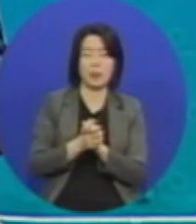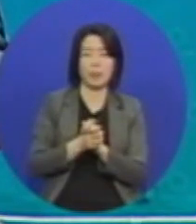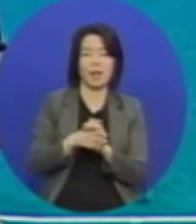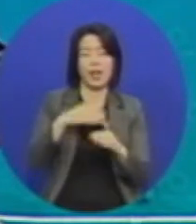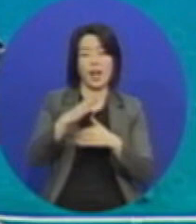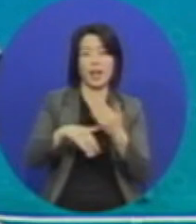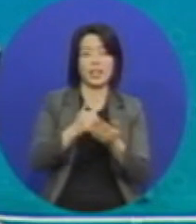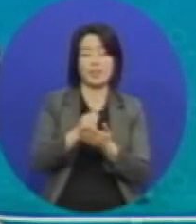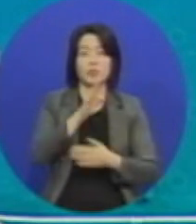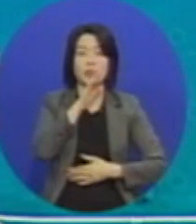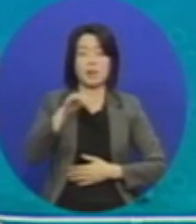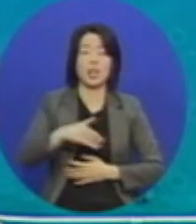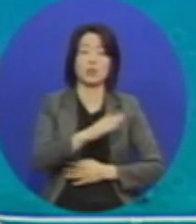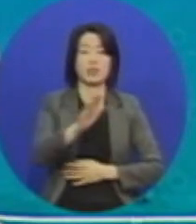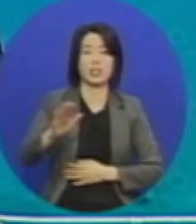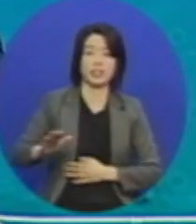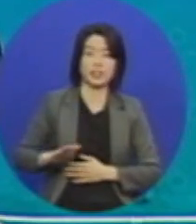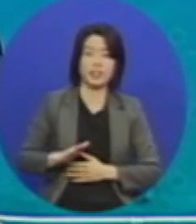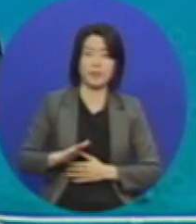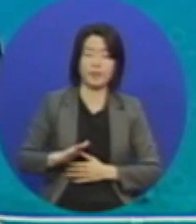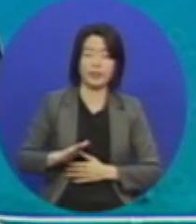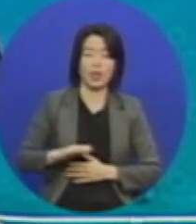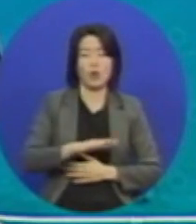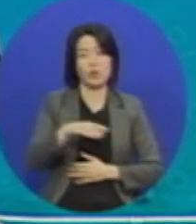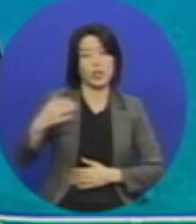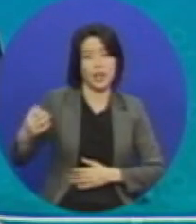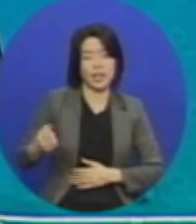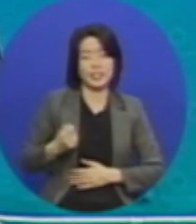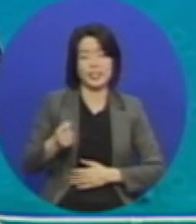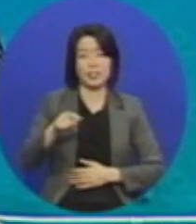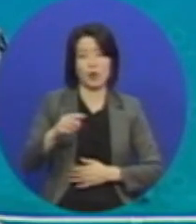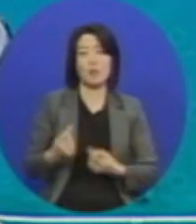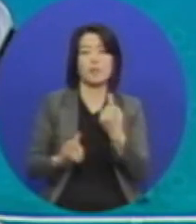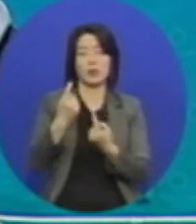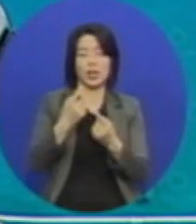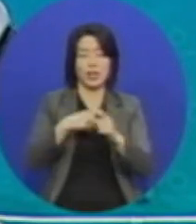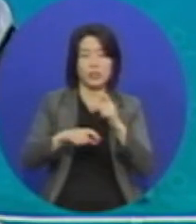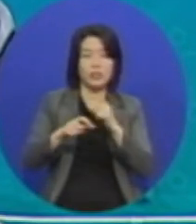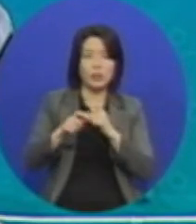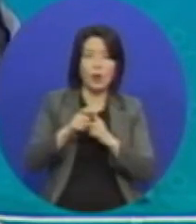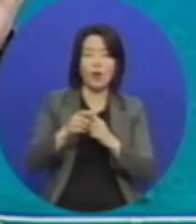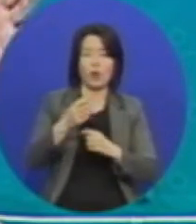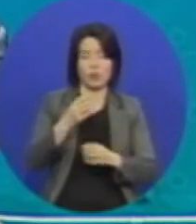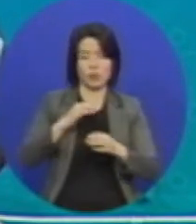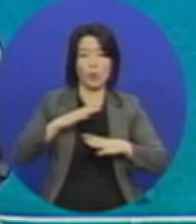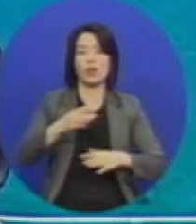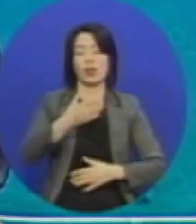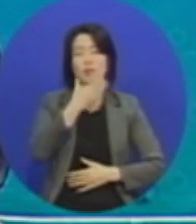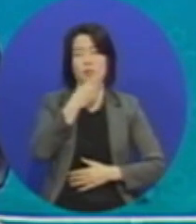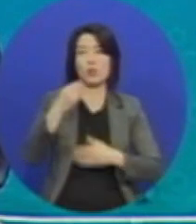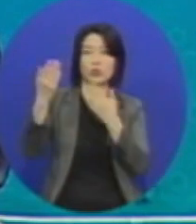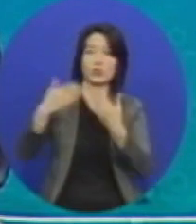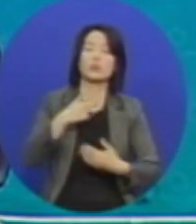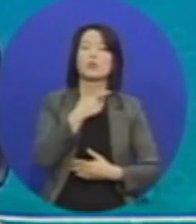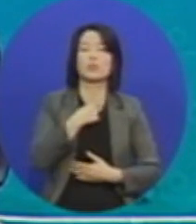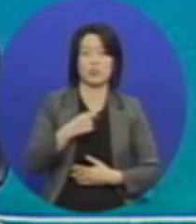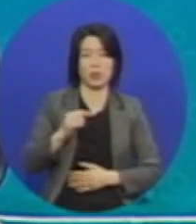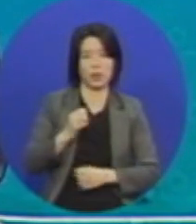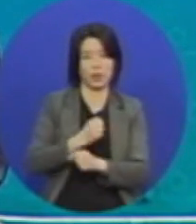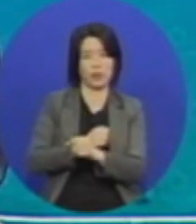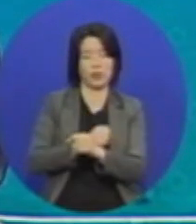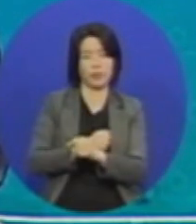하나님은 정말 우리를 우리가 가지고 있는 것보다 훨씬 놀라운 복을 주시고 싶어 하세요